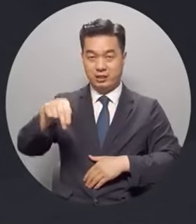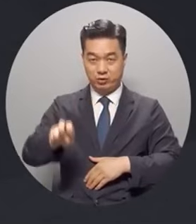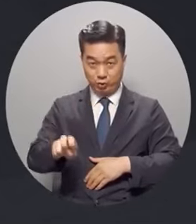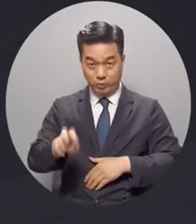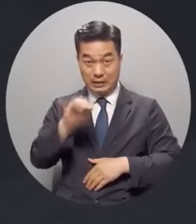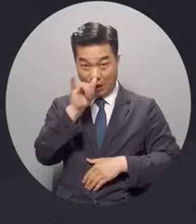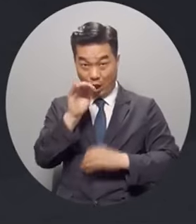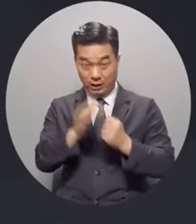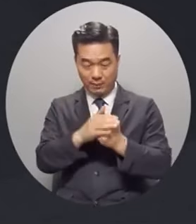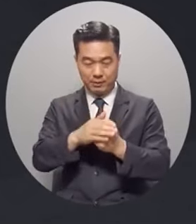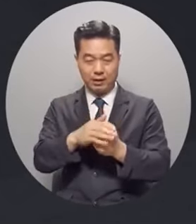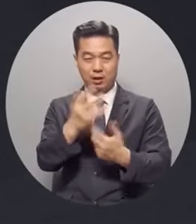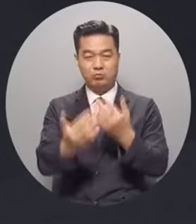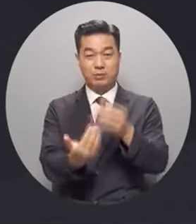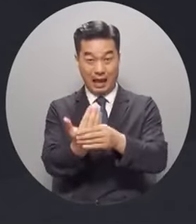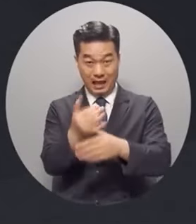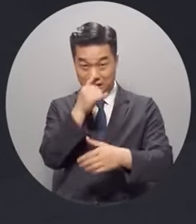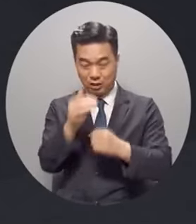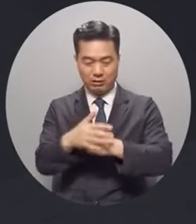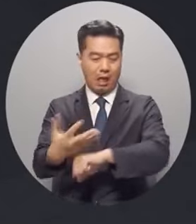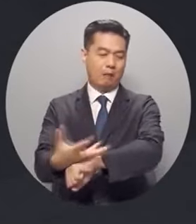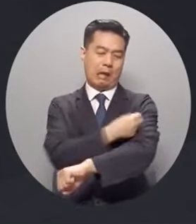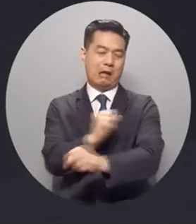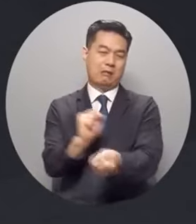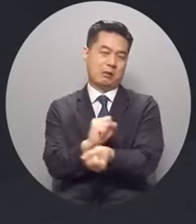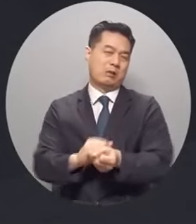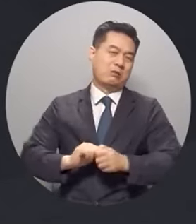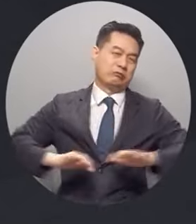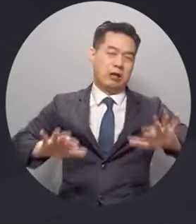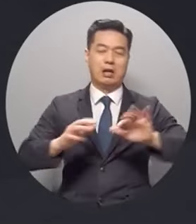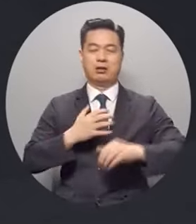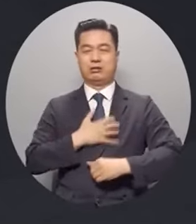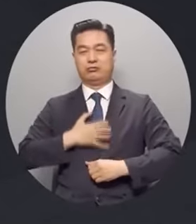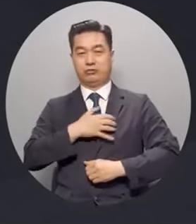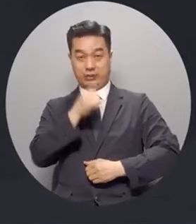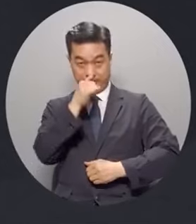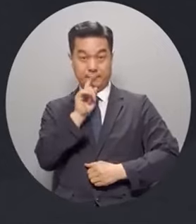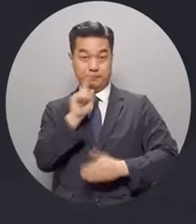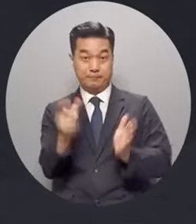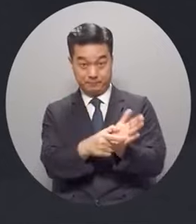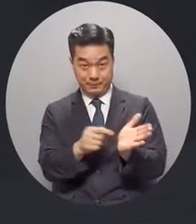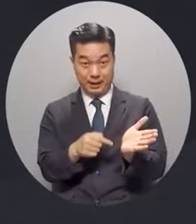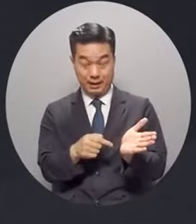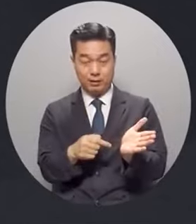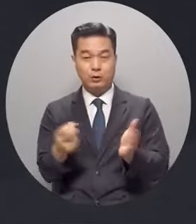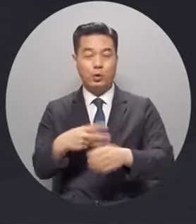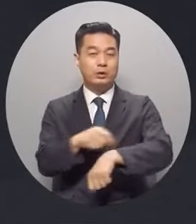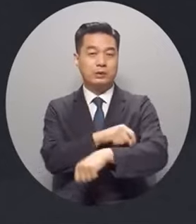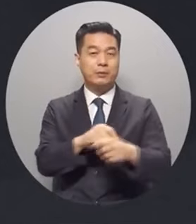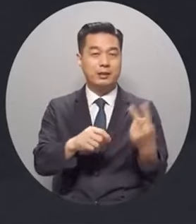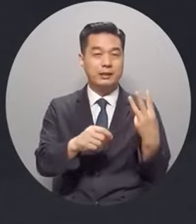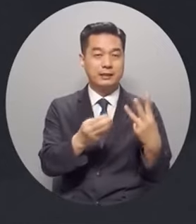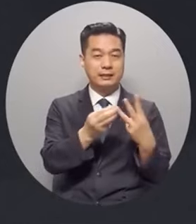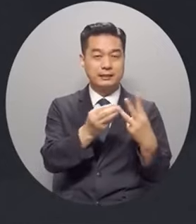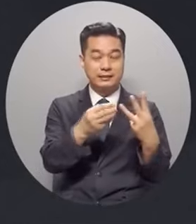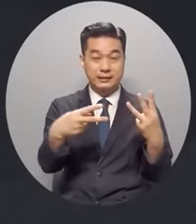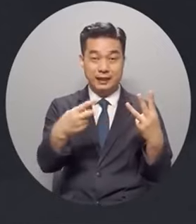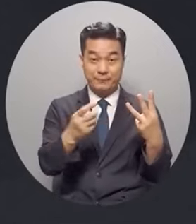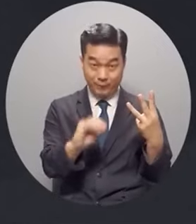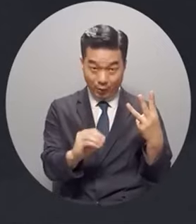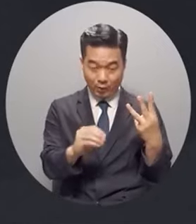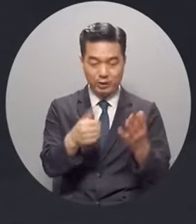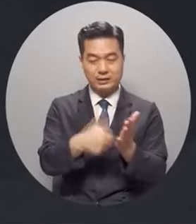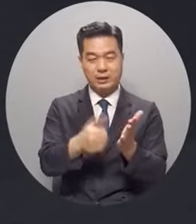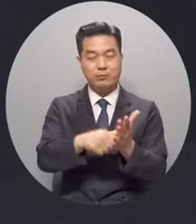시 급격한 연소로 인한 연소 확대 우려가 있다는 거였습니다. 특히 삼동 제품 생산 라인,